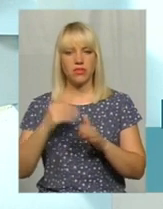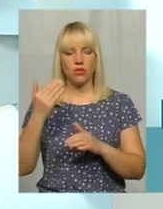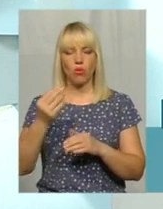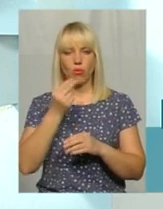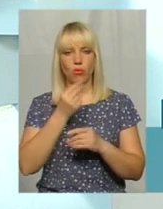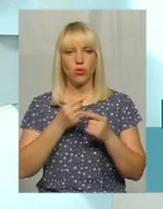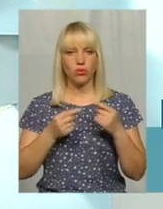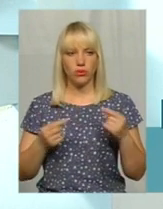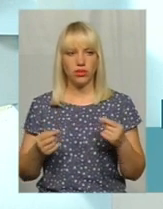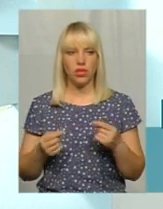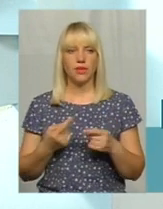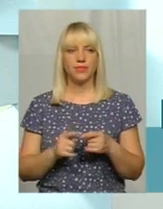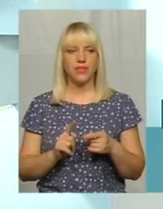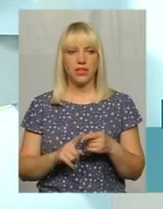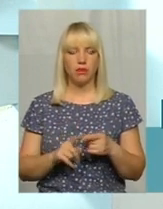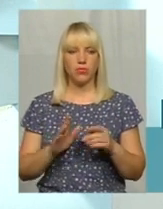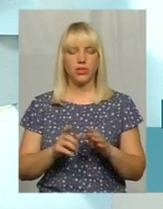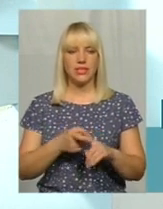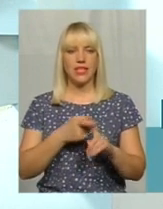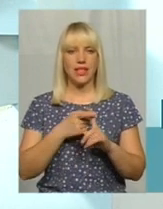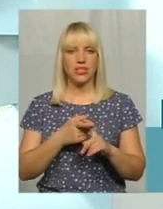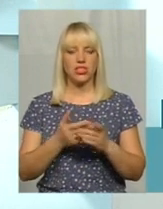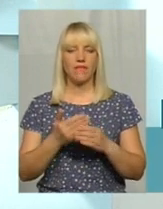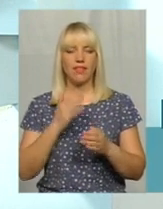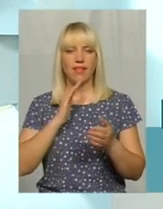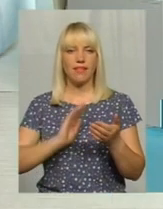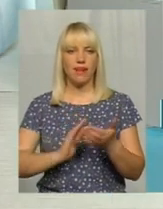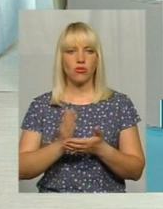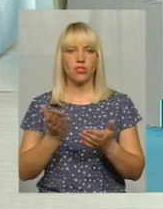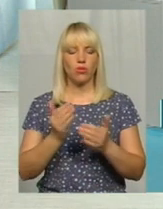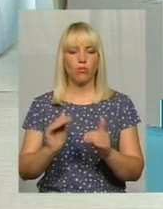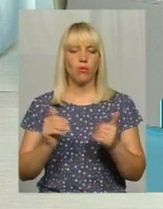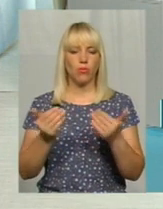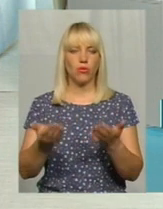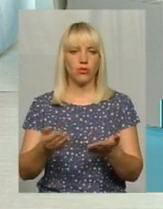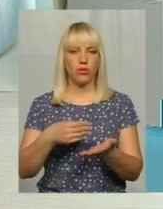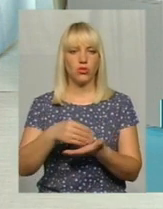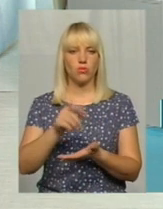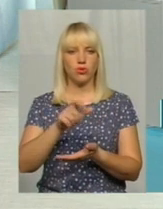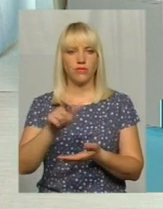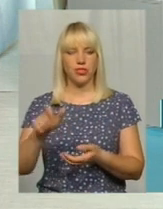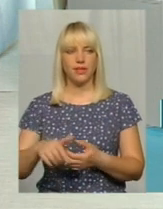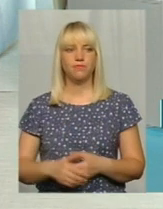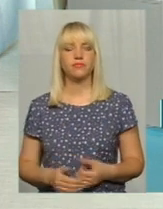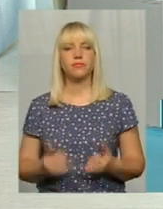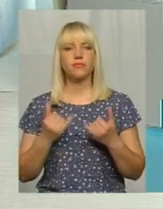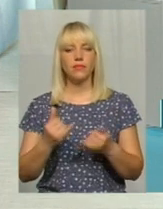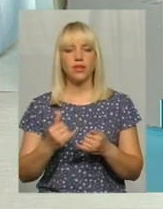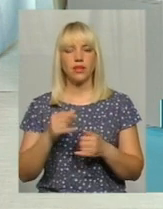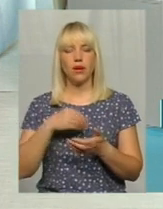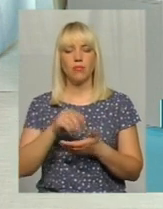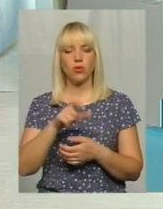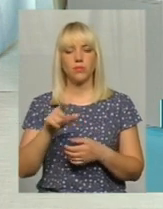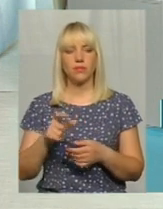продукції, це безпосередньо буде залежати від якості, яку він пропонує споживачам. Ну, для покупців, як ми чули,